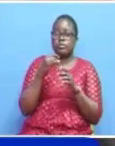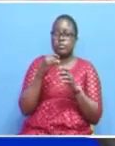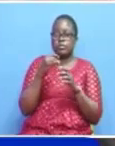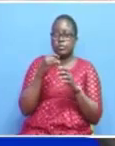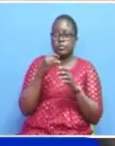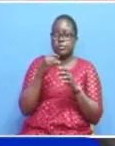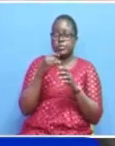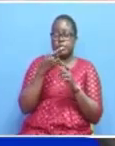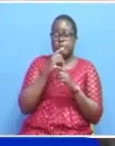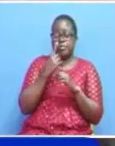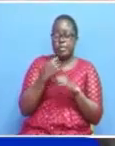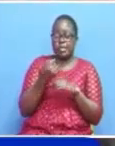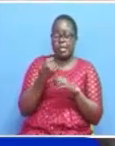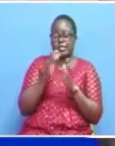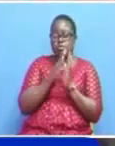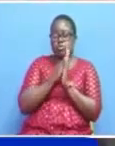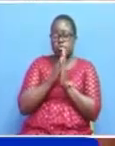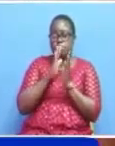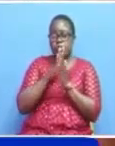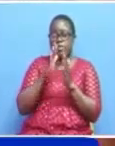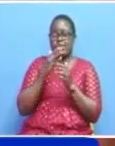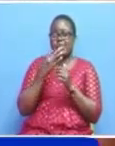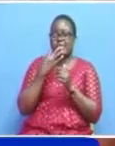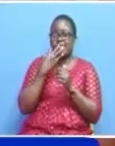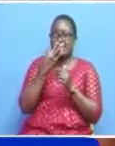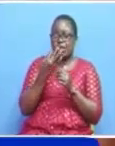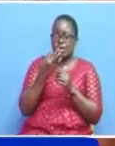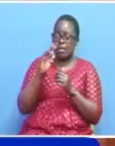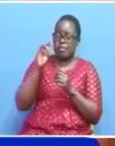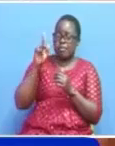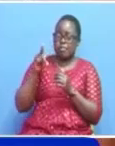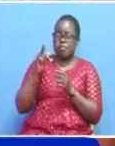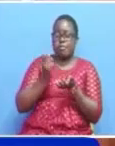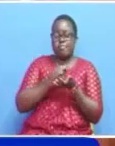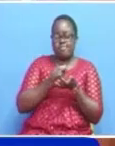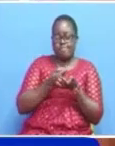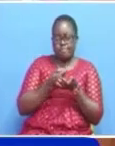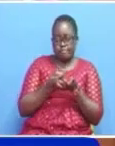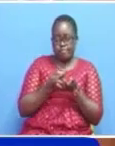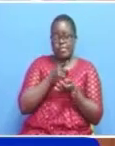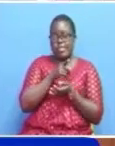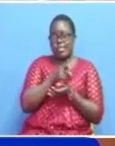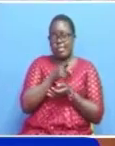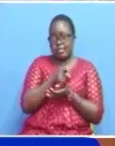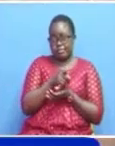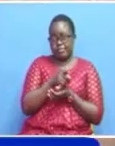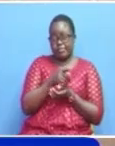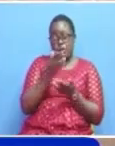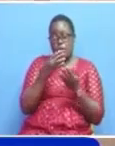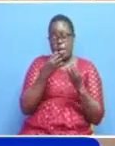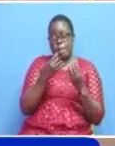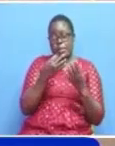kati kwa na mawo ni kana mbe wa yumbe mana tatu mbunge nene ni mamine te kuikia sahi mutalatala huu na vala ingi